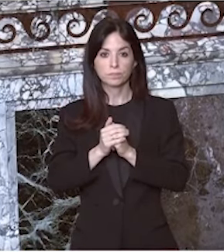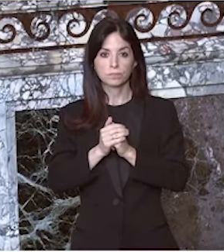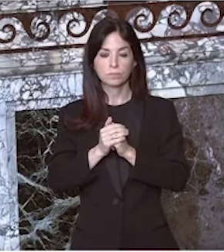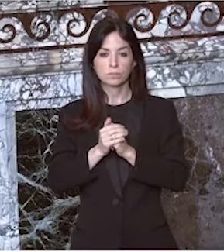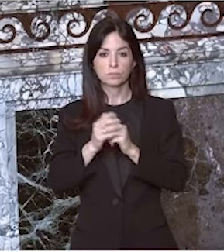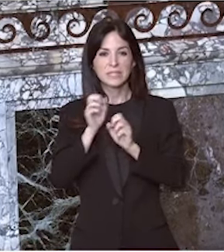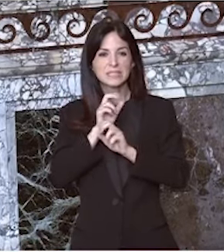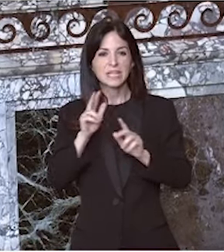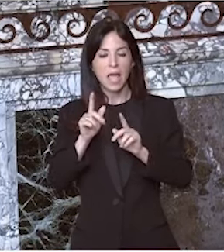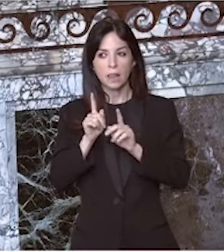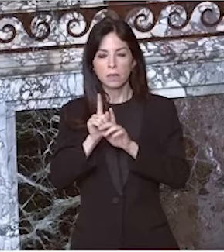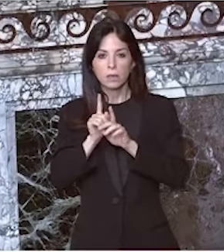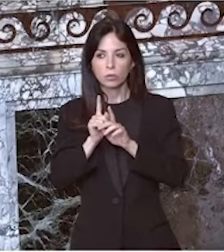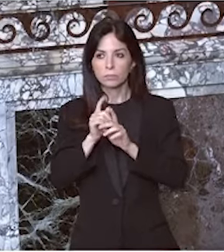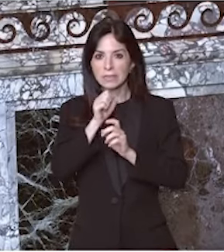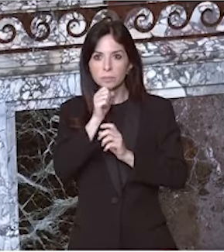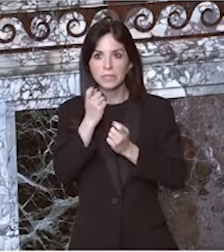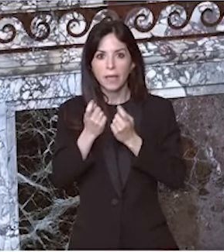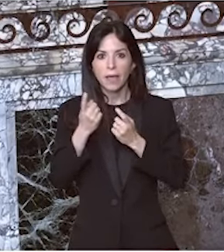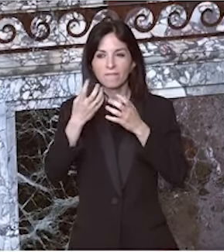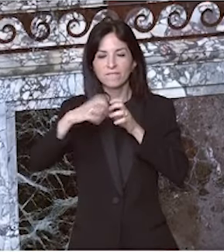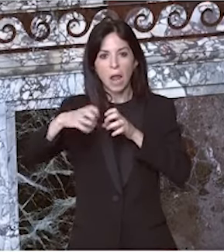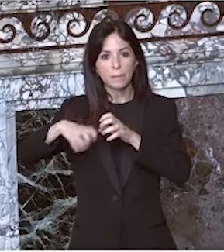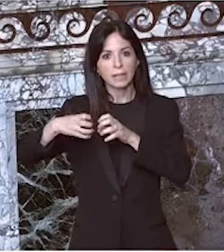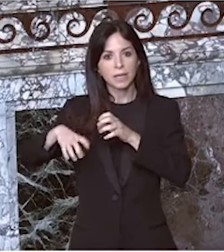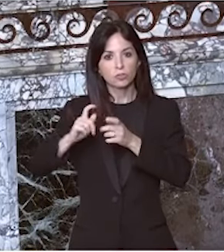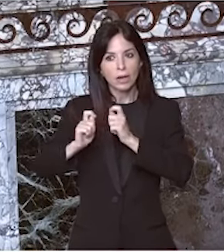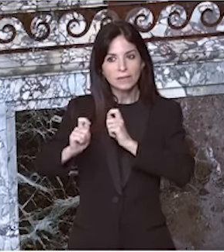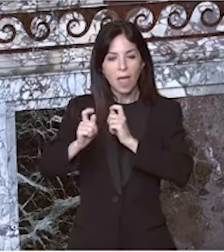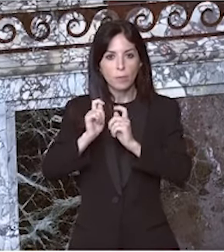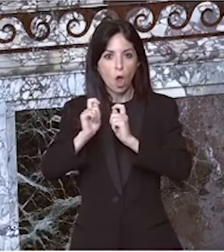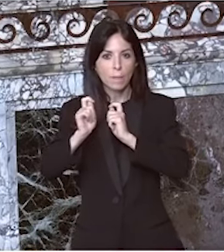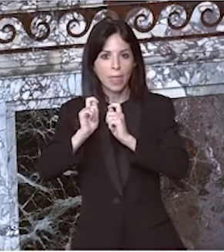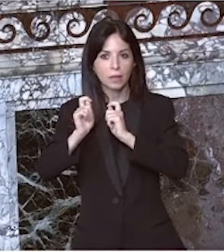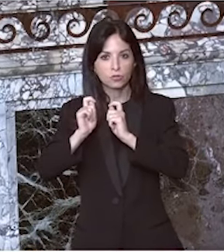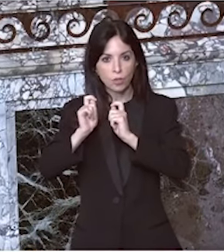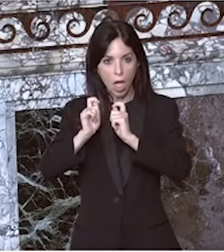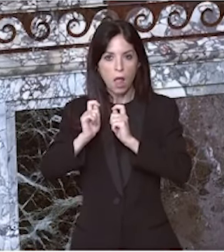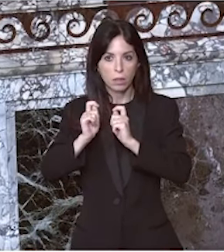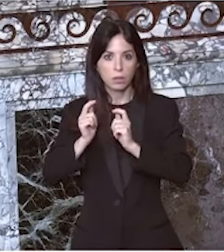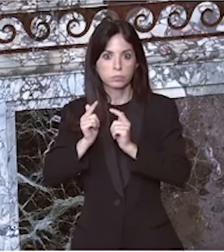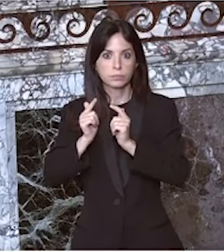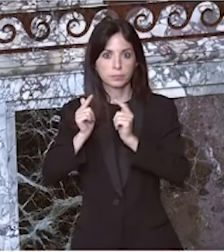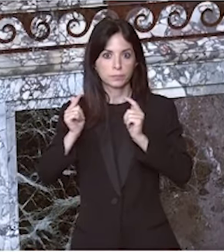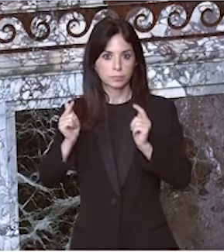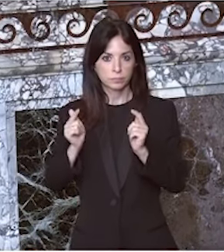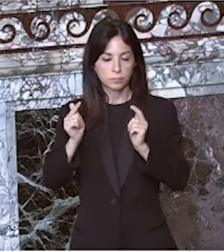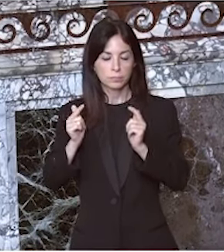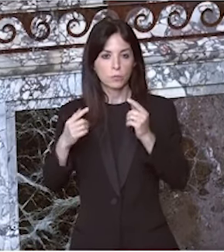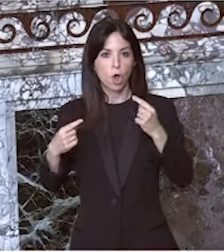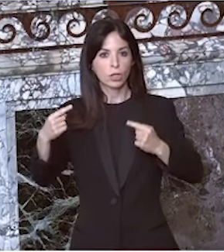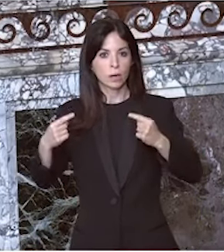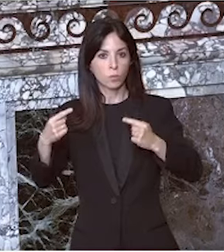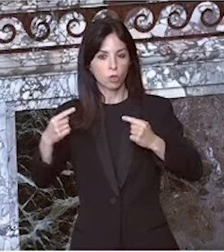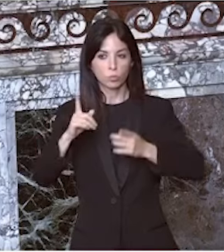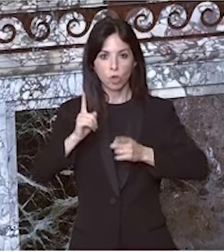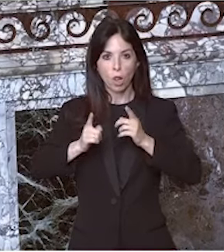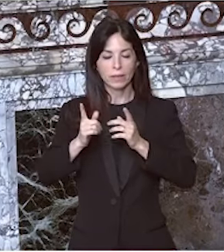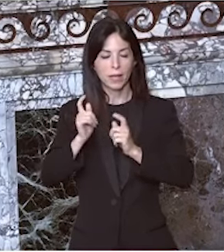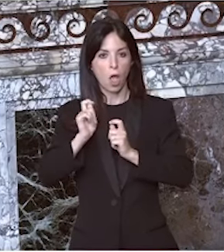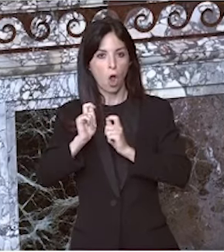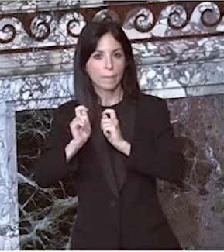I segnali di frammentazione degli scambi commerciali e finanziari si stanno intensificando. La contrapposizione politica